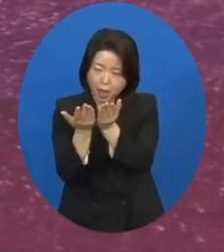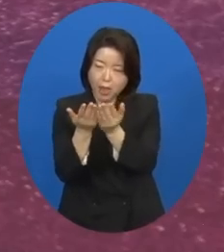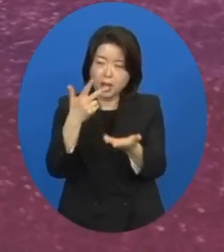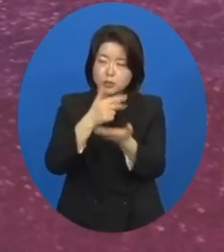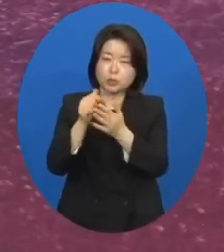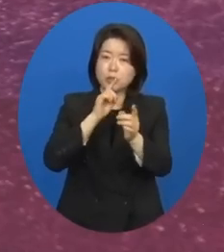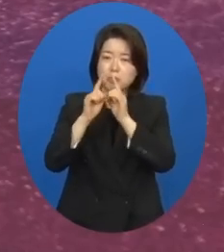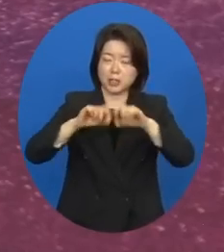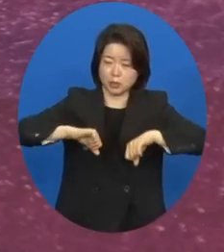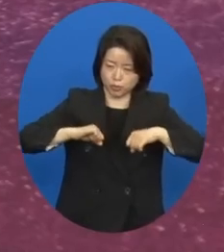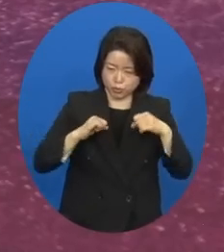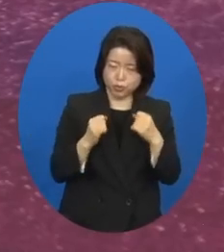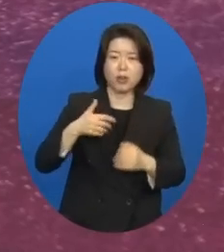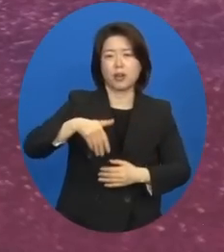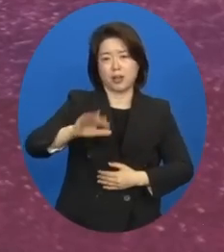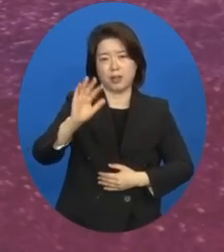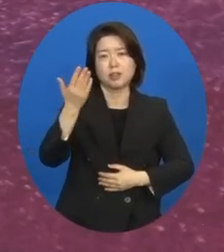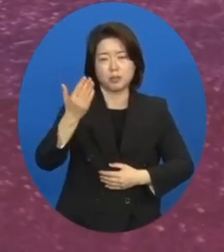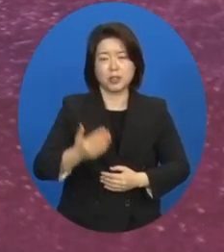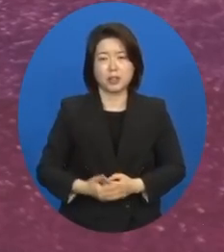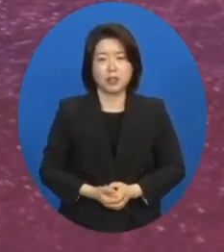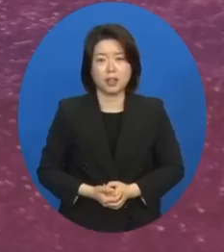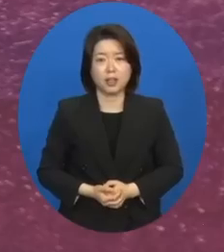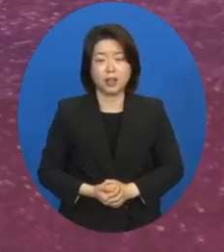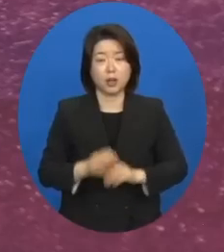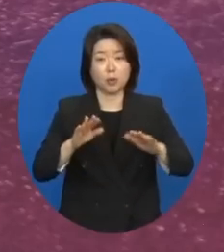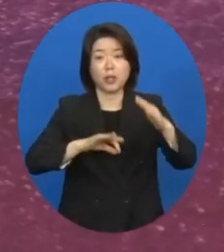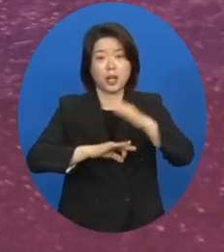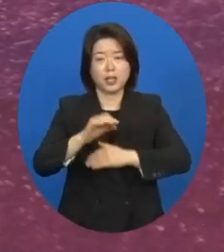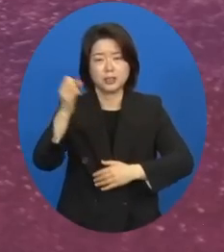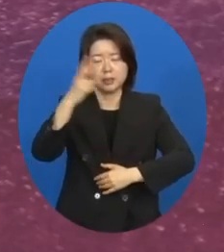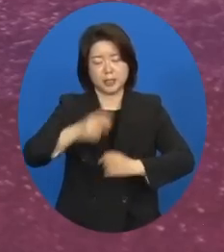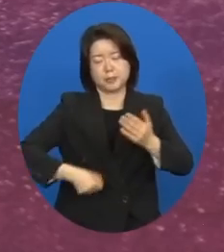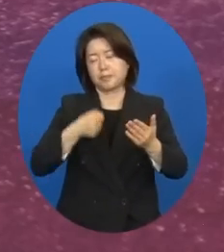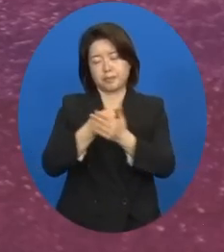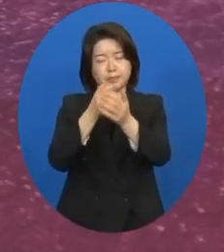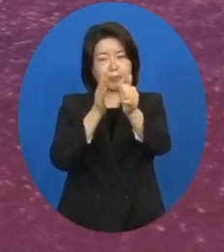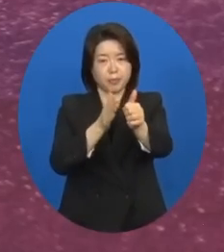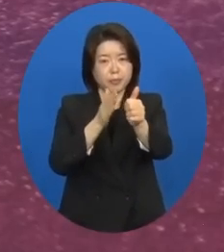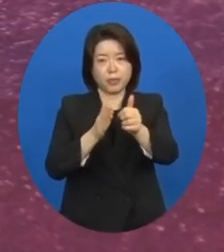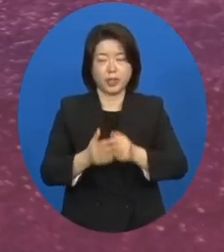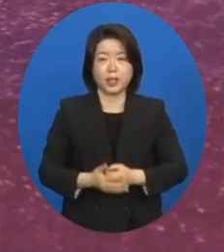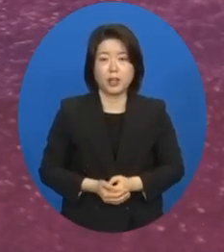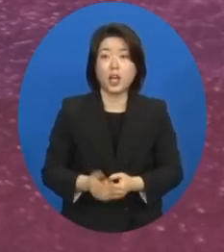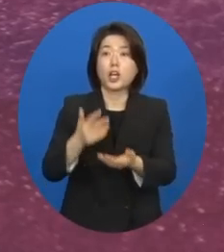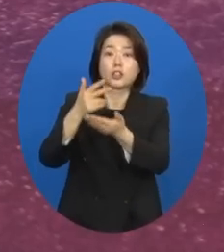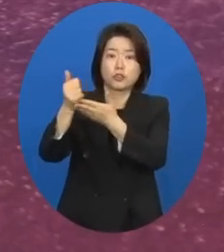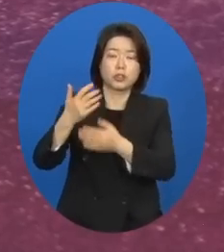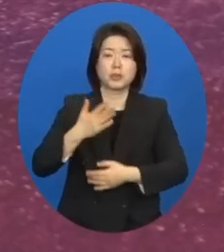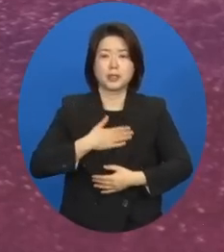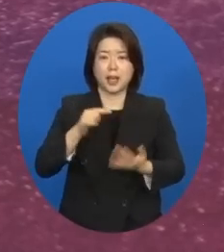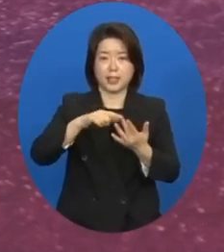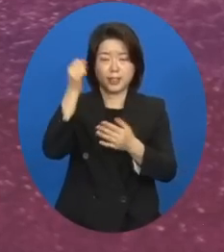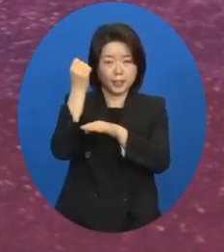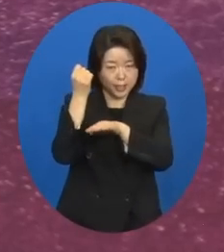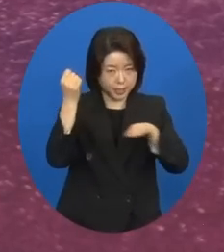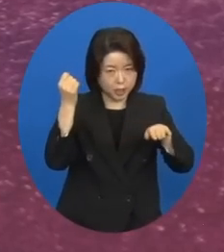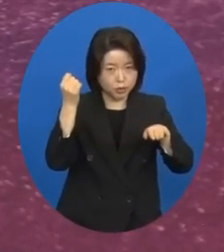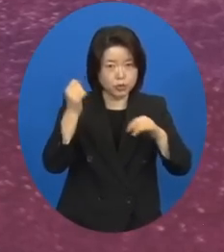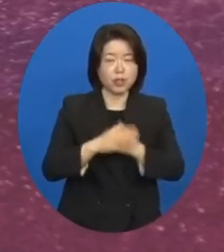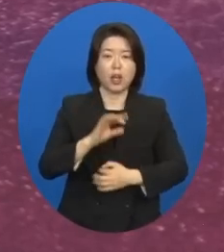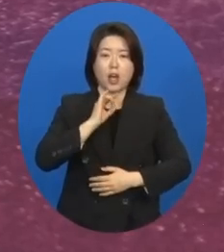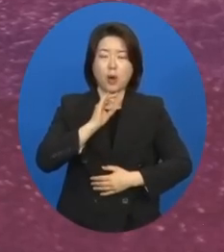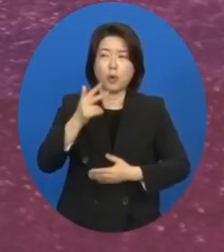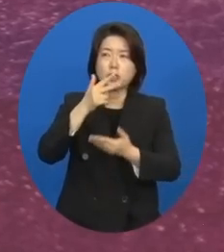순종하며 나아가는 것입니다. 오늘 이 아침 다시 한번 결단하기 원합니다. 주님, 나의 선택의 기준을